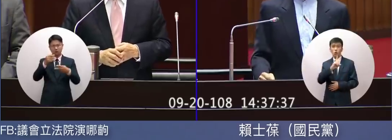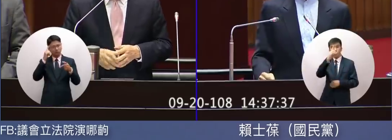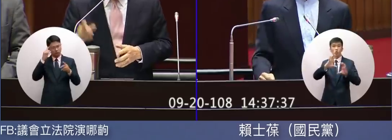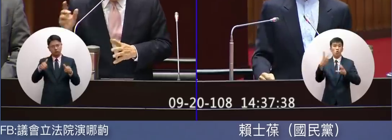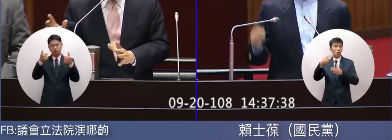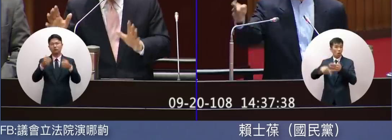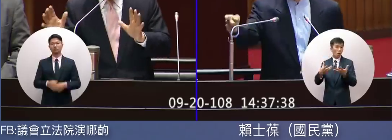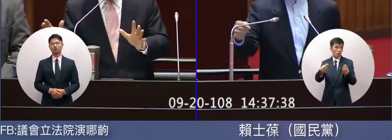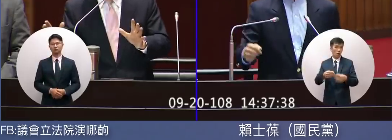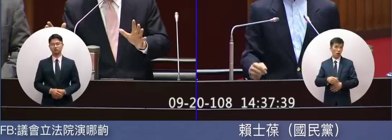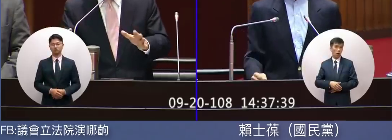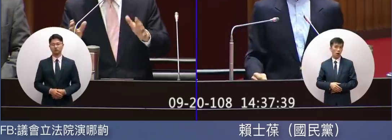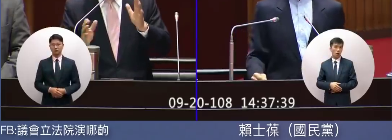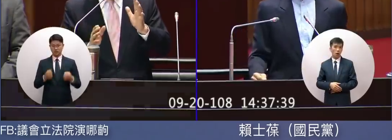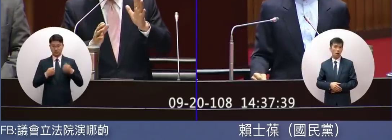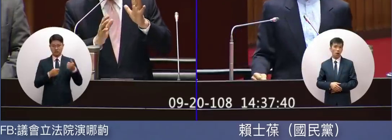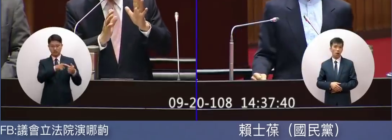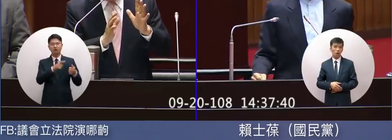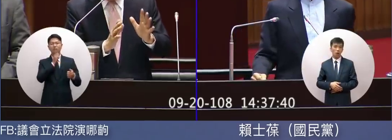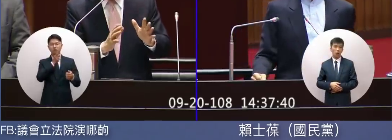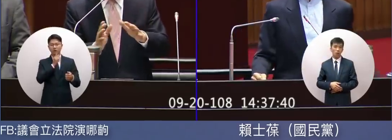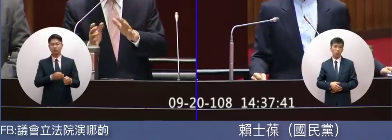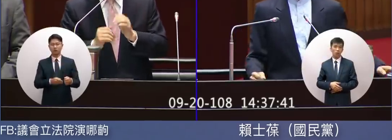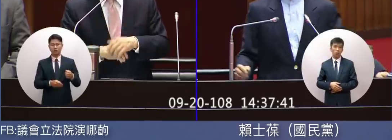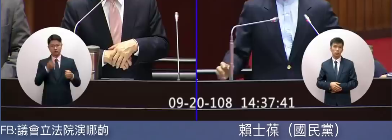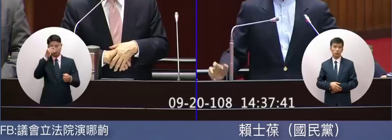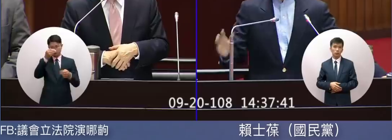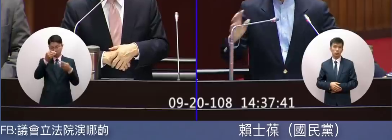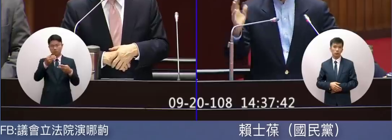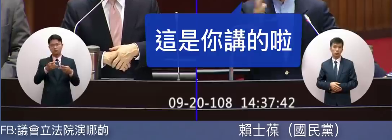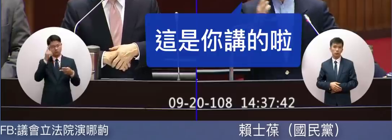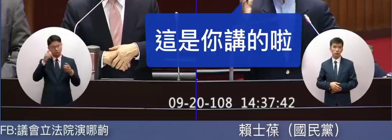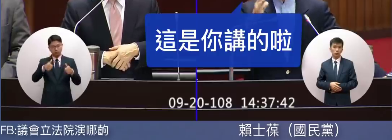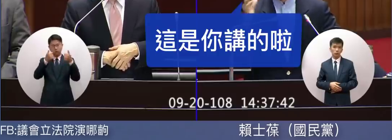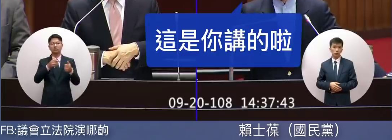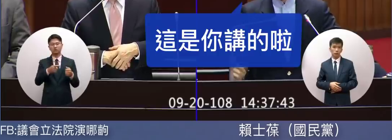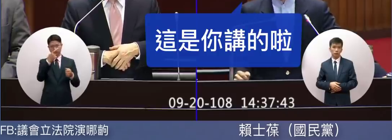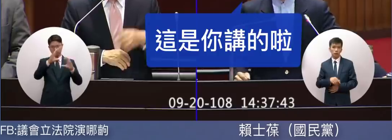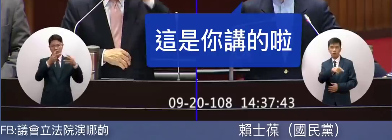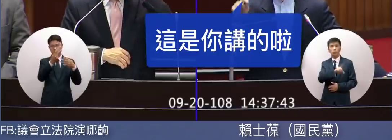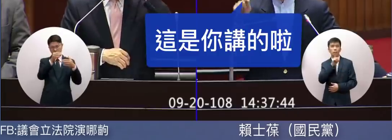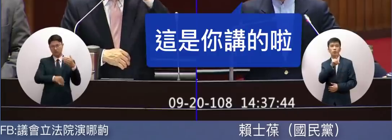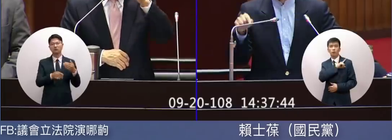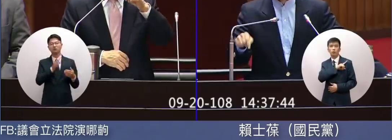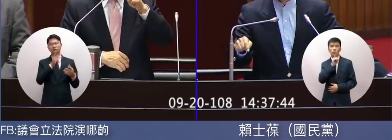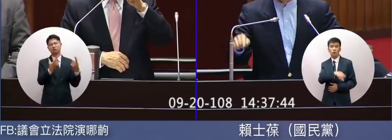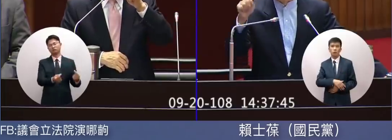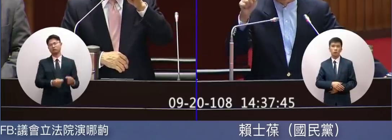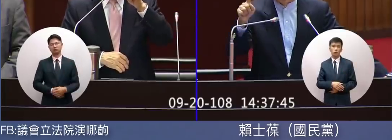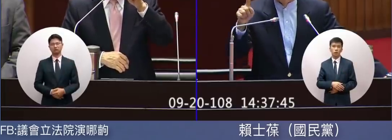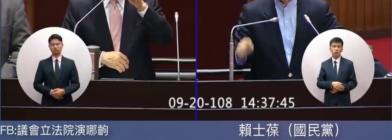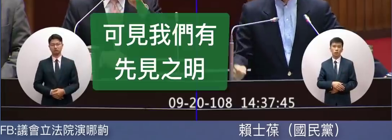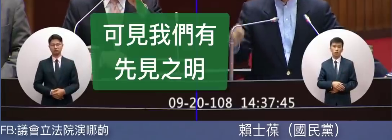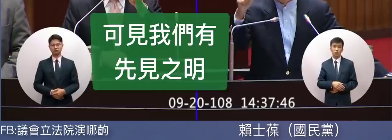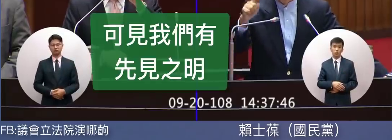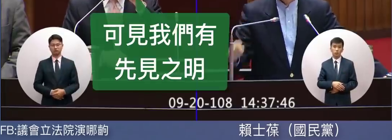两制啊。 习近平就是说九二共识就一国两制， 这个是你讲的了， 所以可见我们有 要同意，不